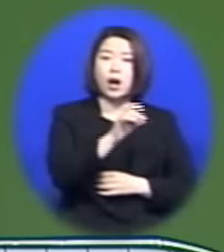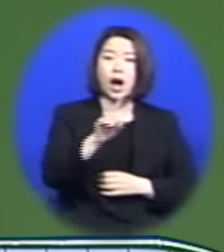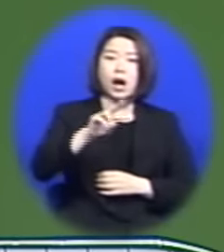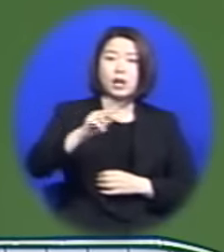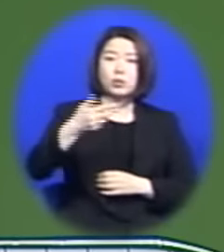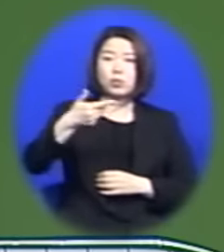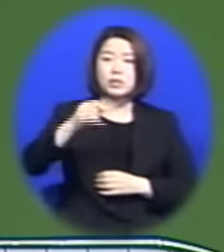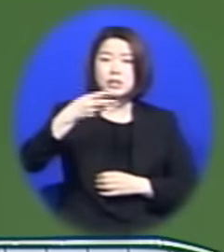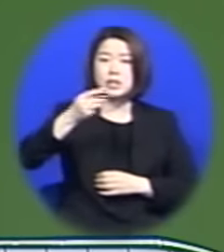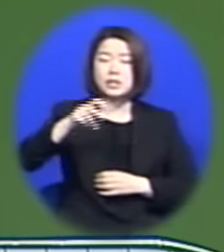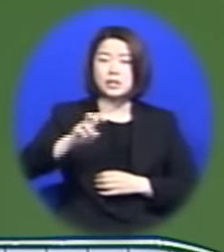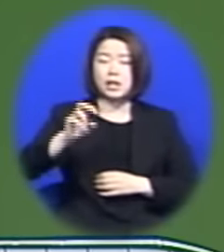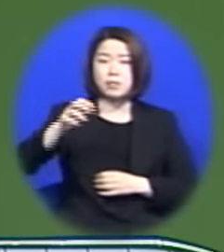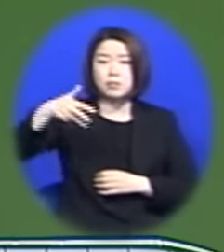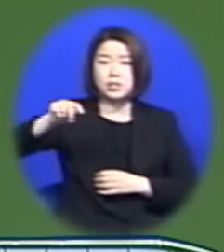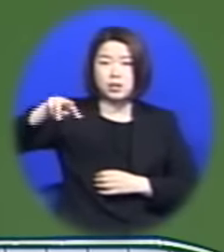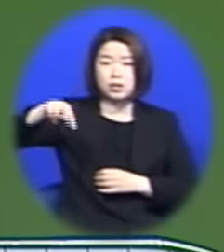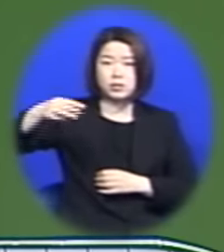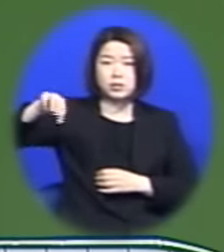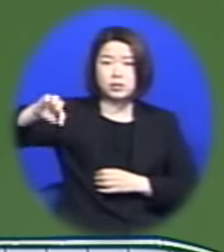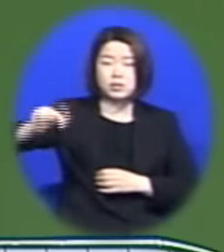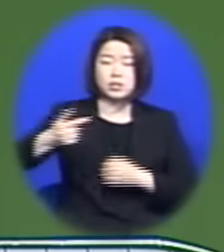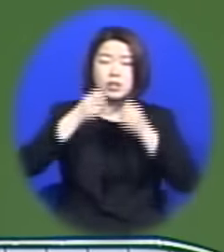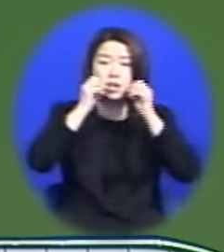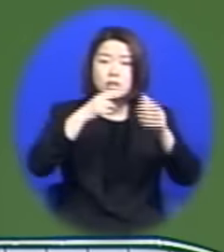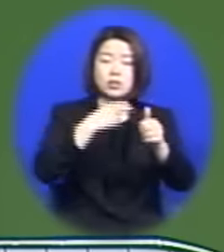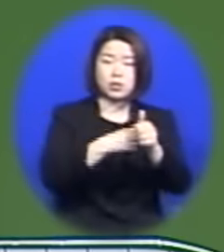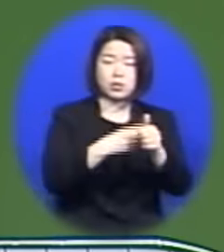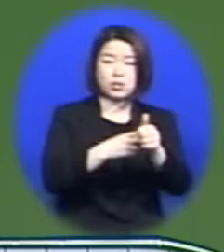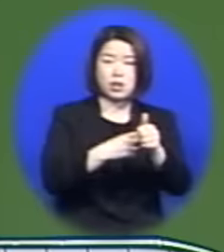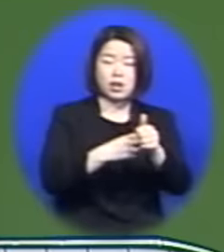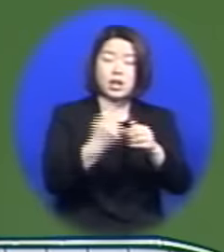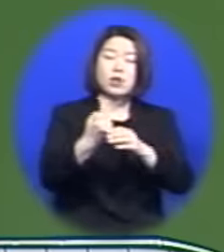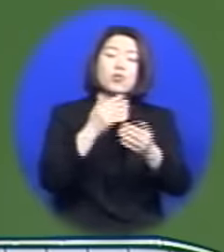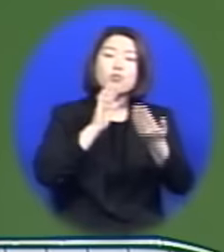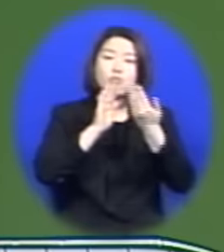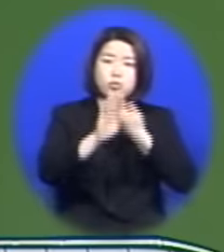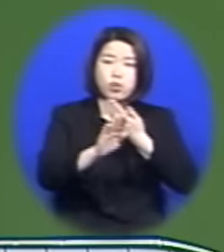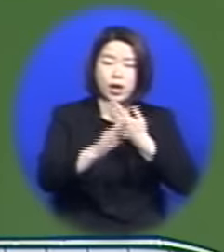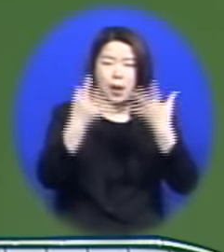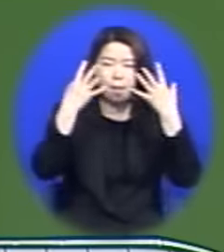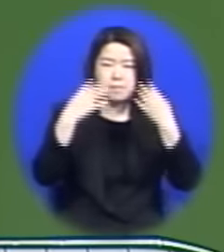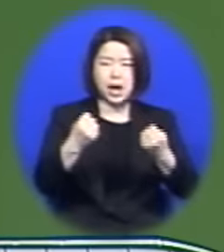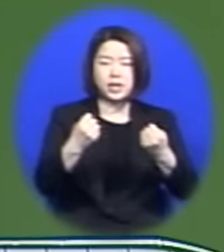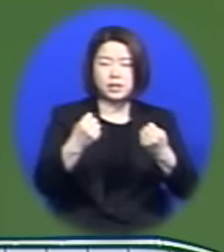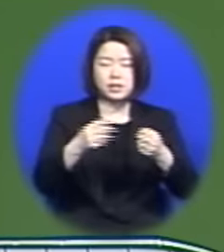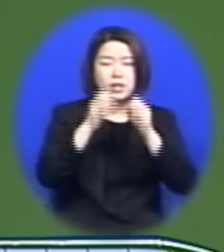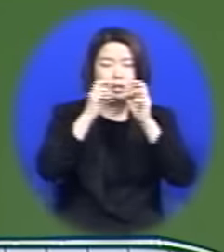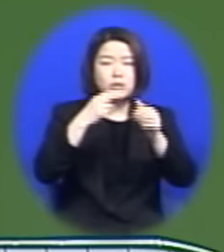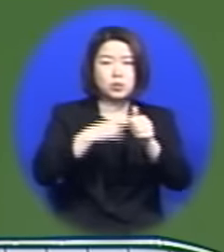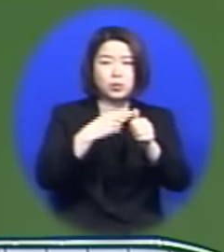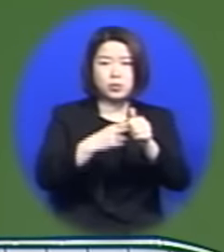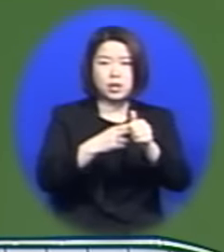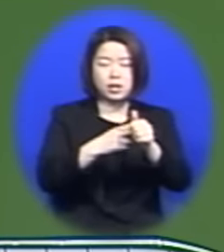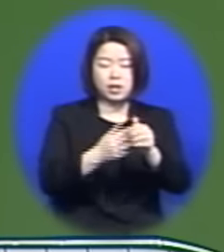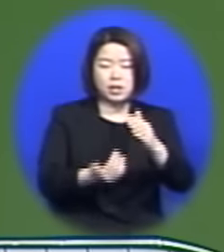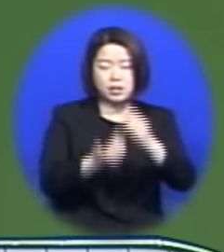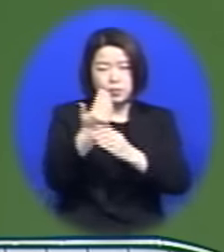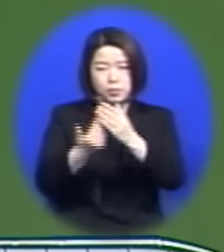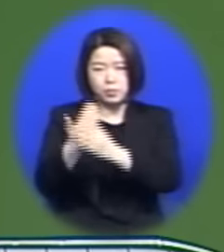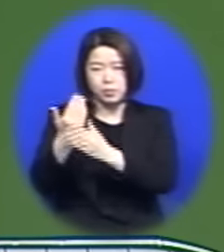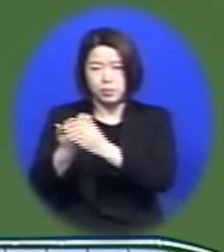저도 선교사를 뒤따르는 수많은 미국의 선교사들이 나와 지금 세계에서 제일 선교사를 많이 보내는 나라가